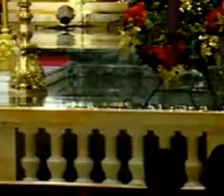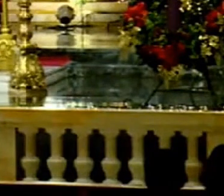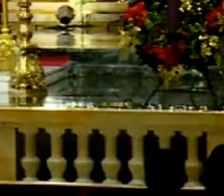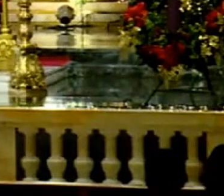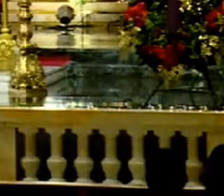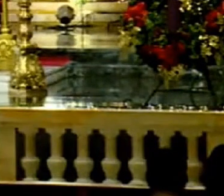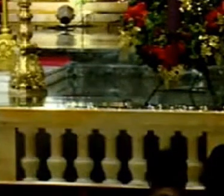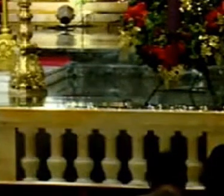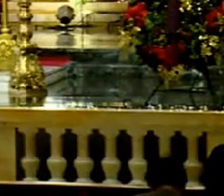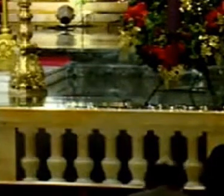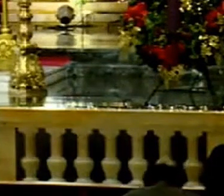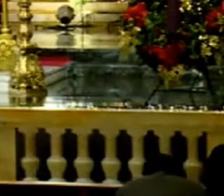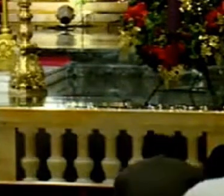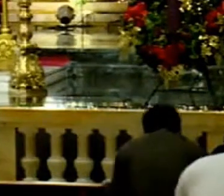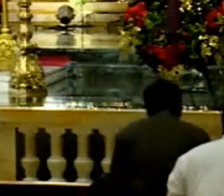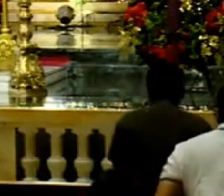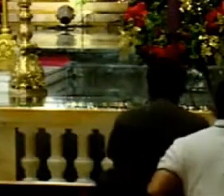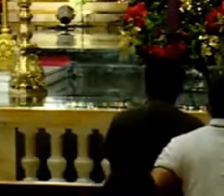Magsitayo ang lahat.